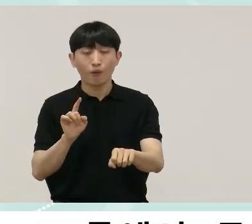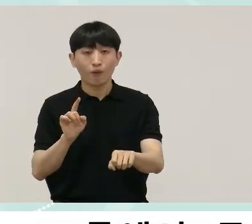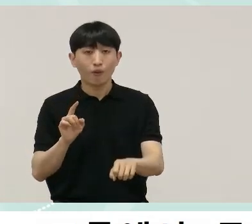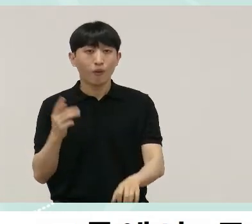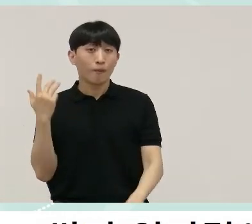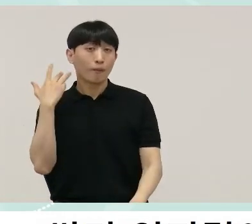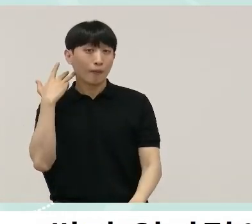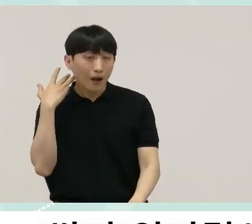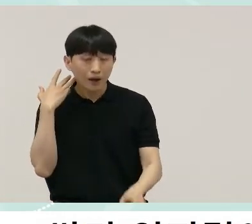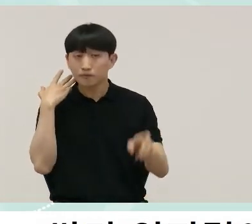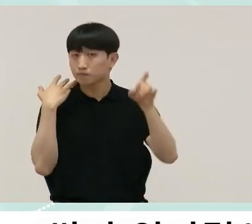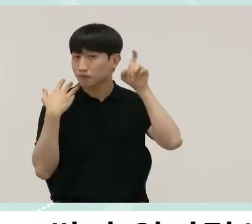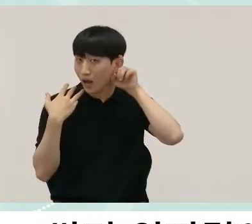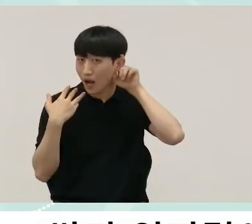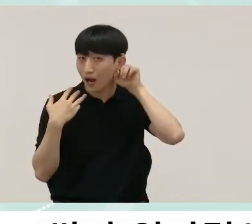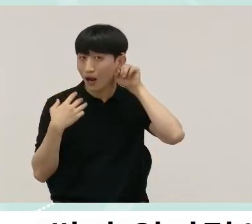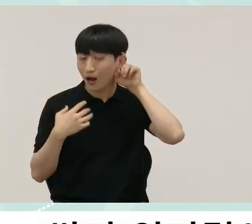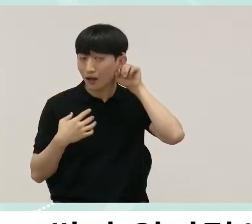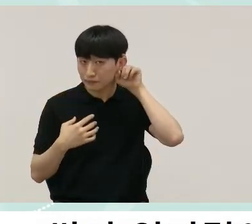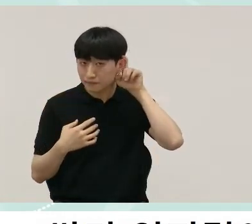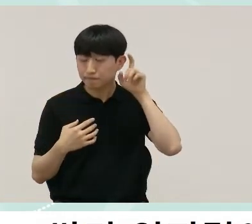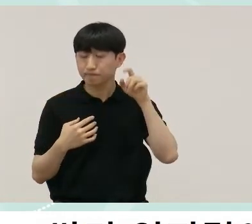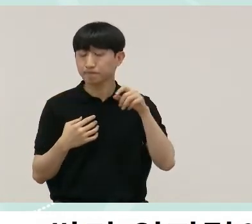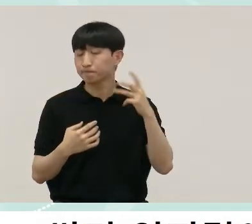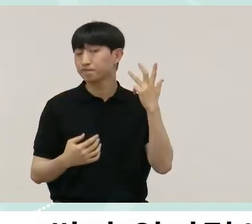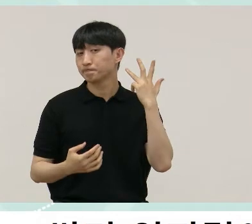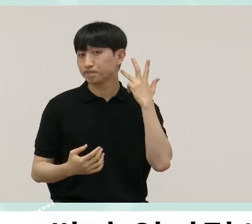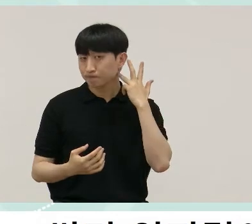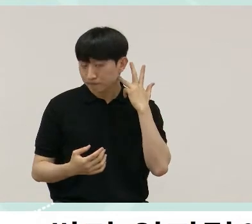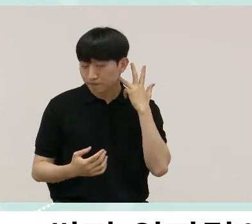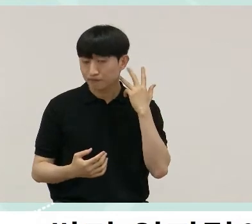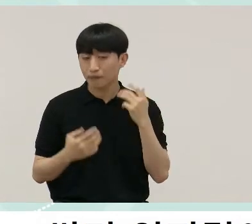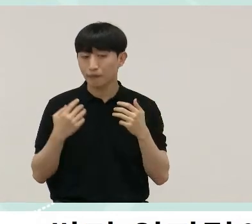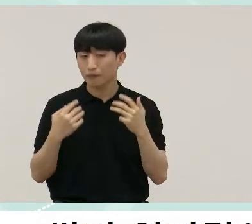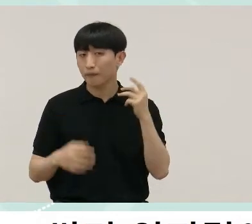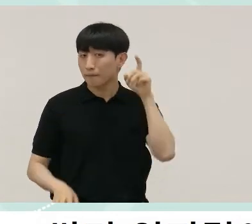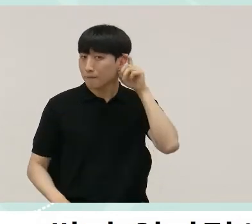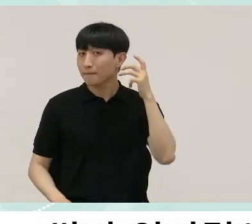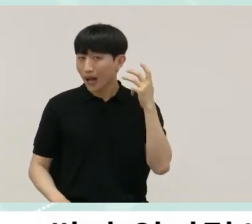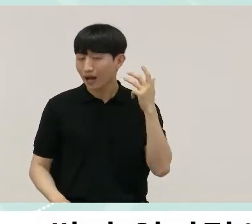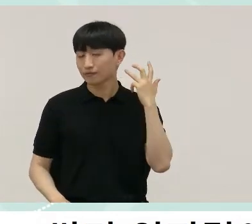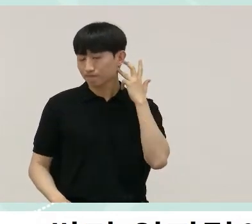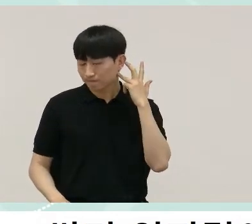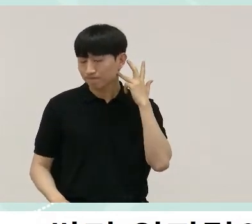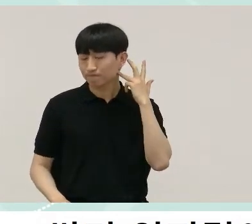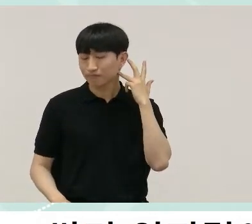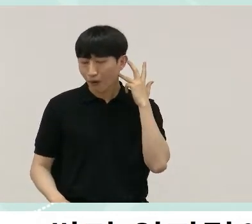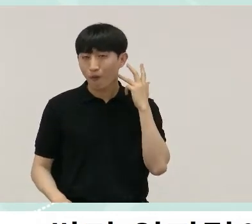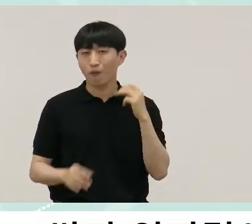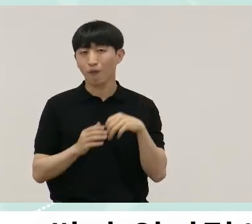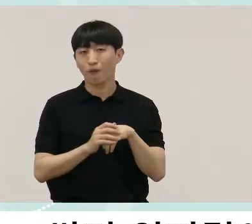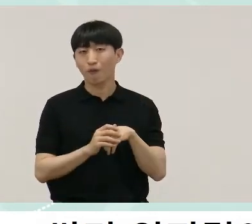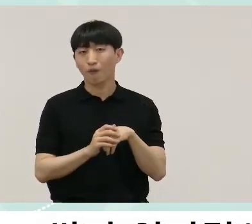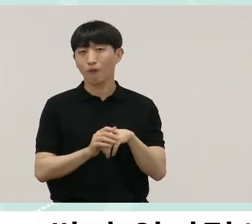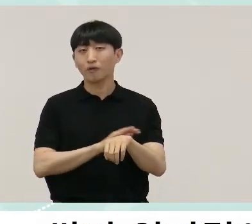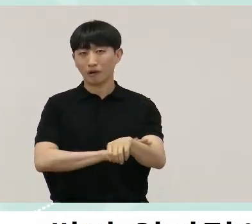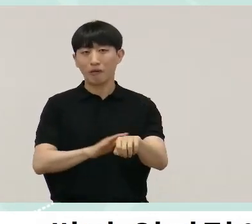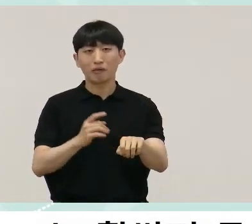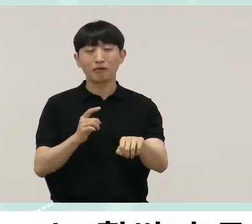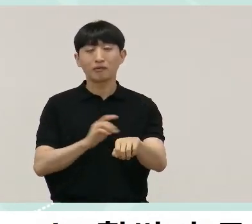경우에는 훨씬 더 두 번째 인공호흡을 사용할 가능성이 높아지는 건데 보청기를 사용하지